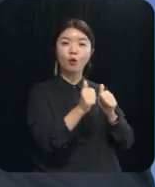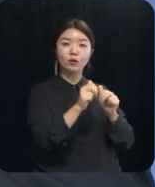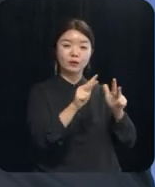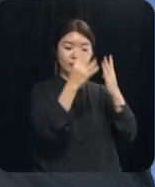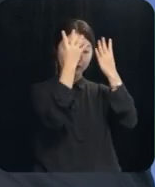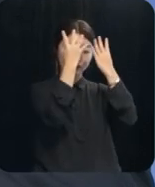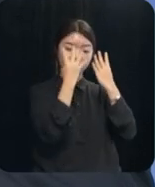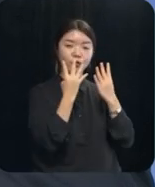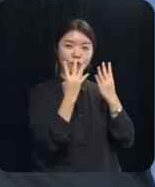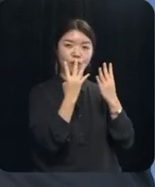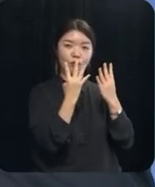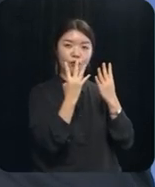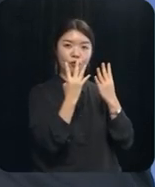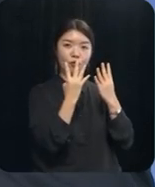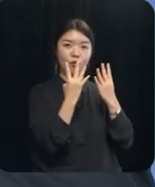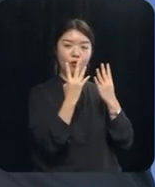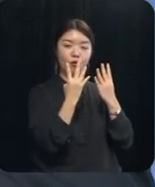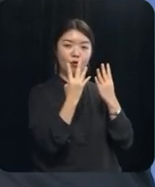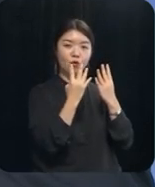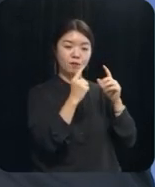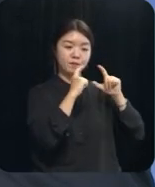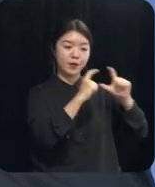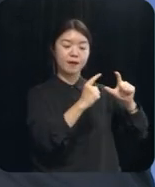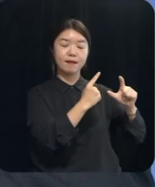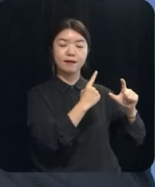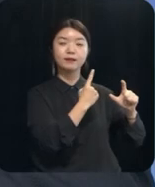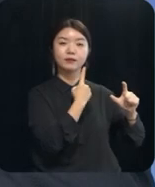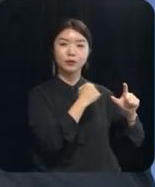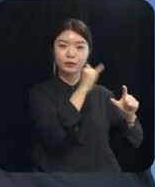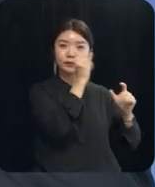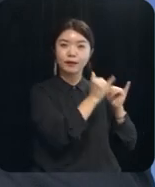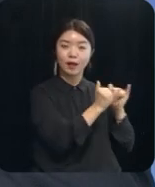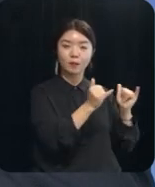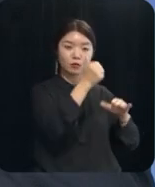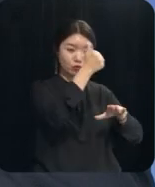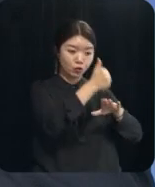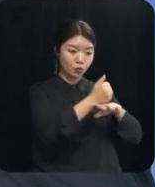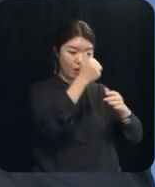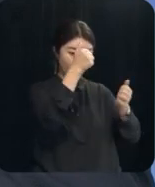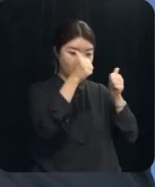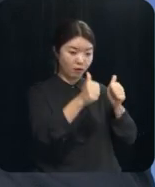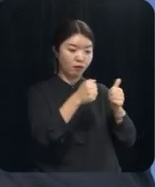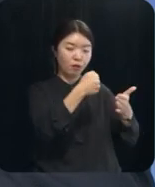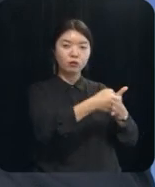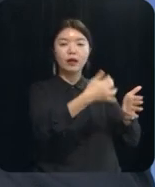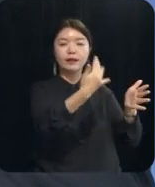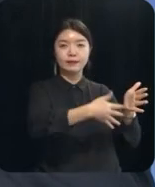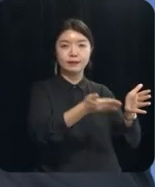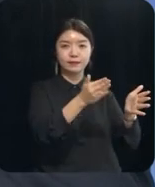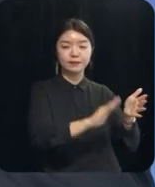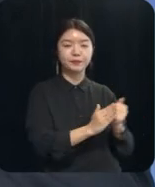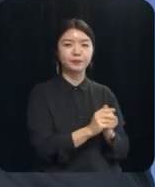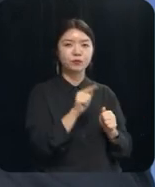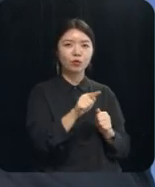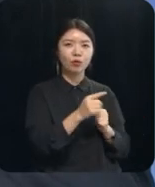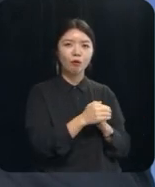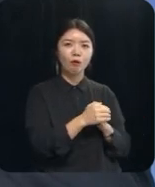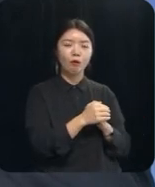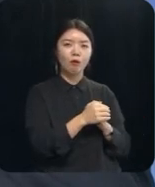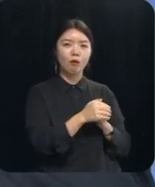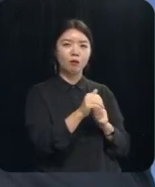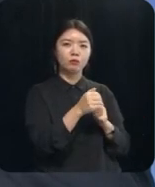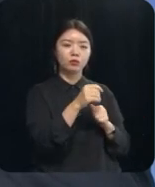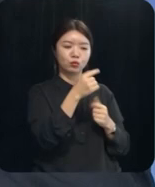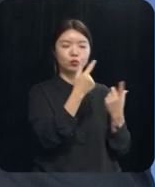징역형을 현재 받은 사람입니다. 물론 대부분의 최종 판결은 남아 있습니다만은 거기에 이제 황우라도